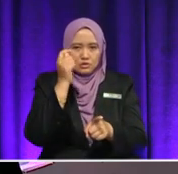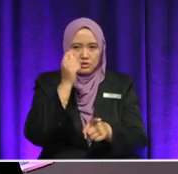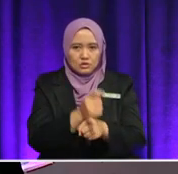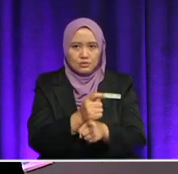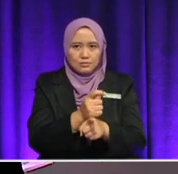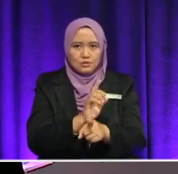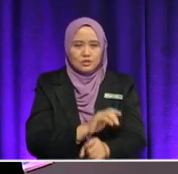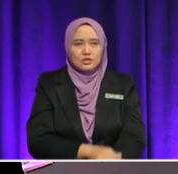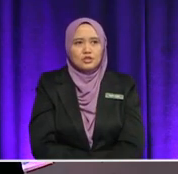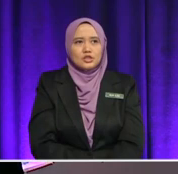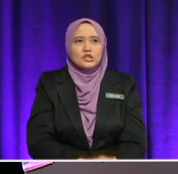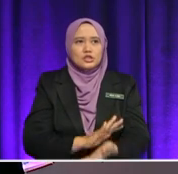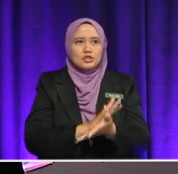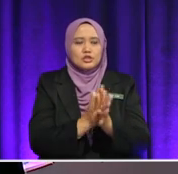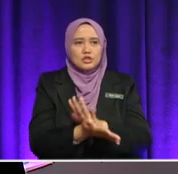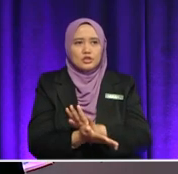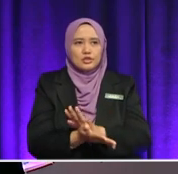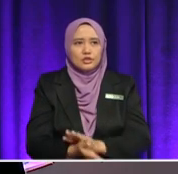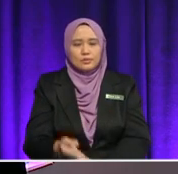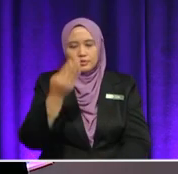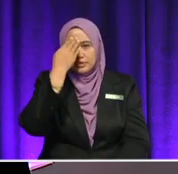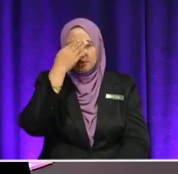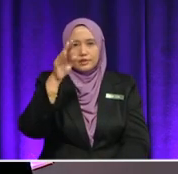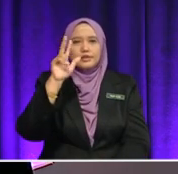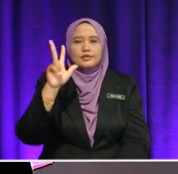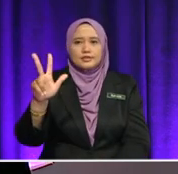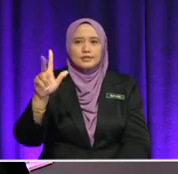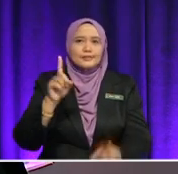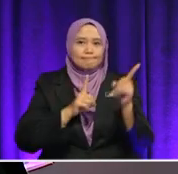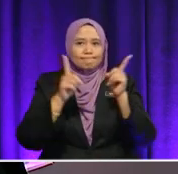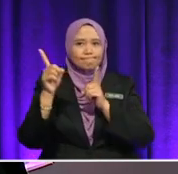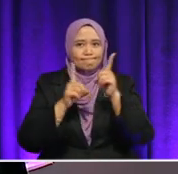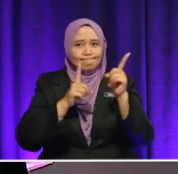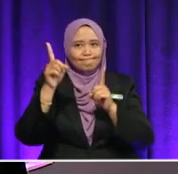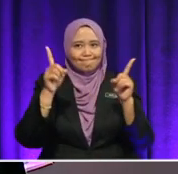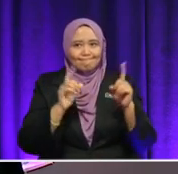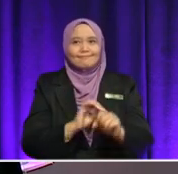jadi kita bagi 3 bintang 3 bintang